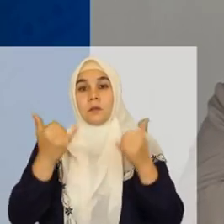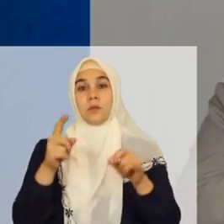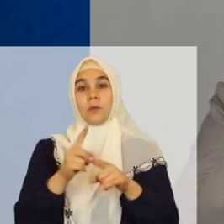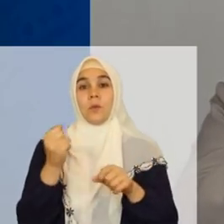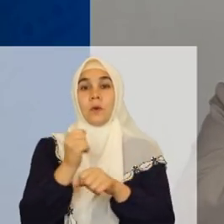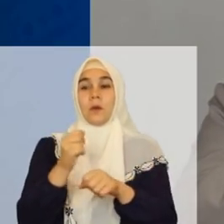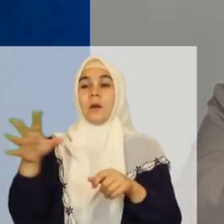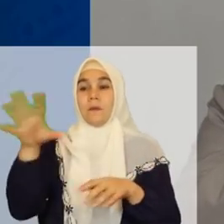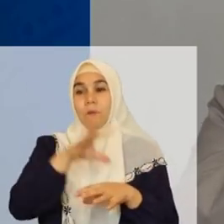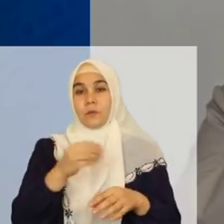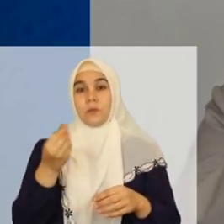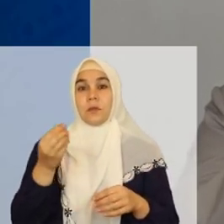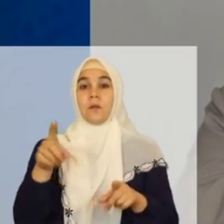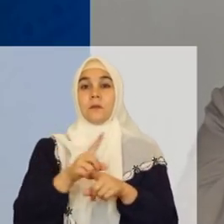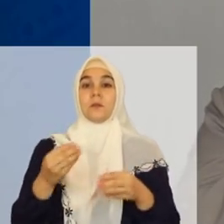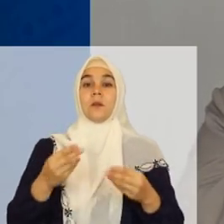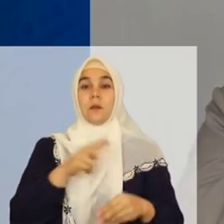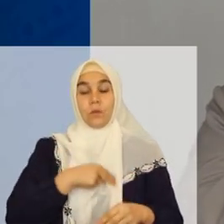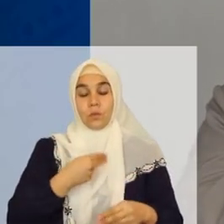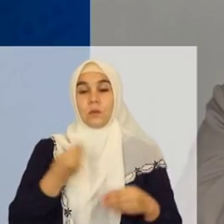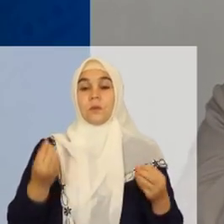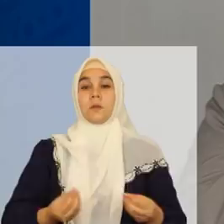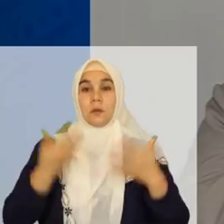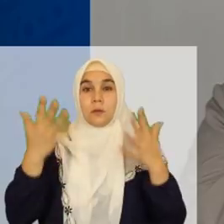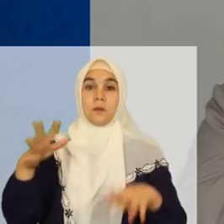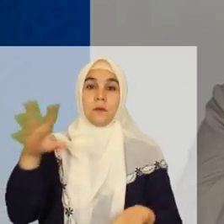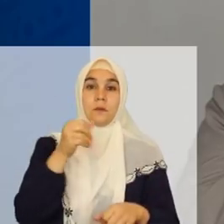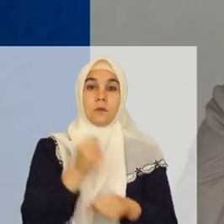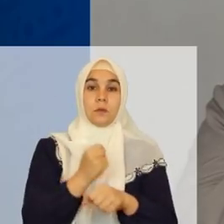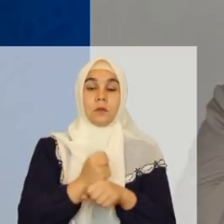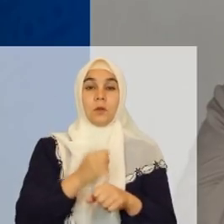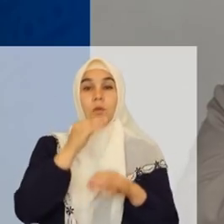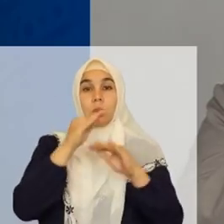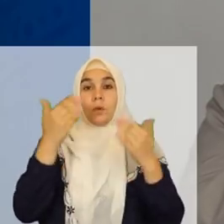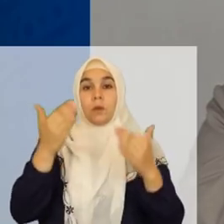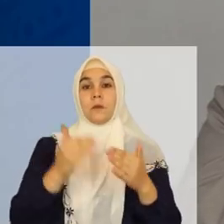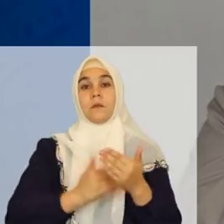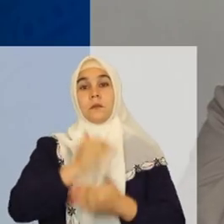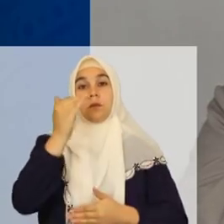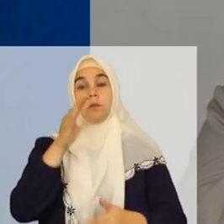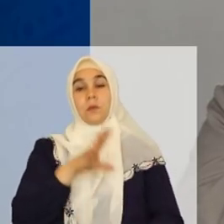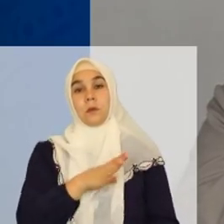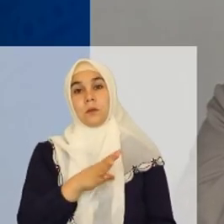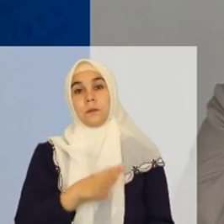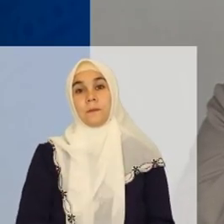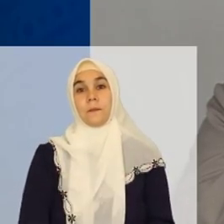moli dunyoni sarflashga yana bir ixlos qiladi. Ana ruhaniyati shu bilan oshadi.